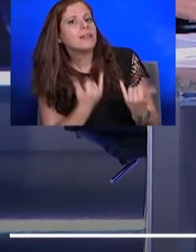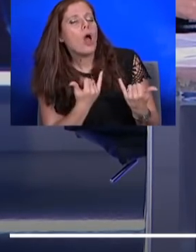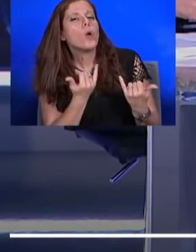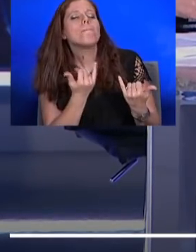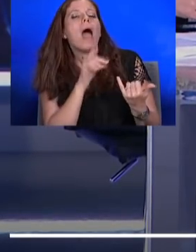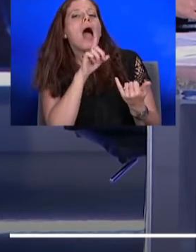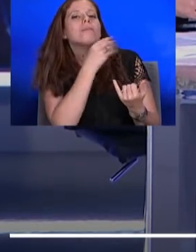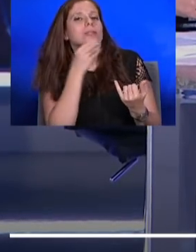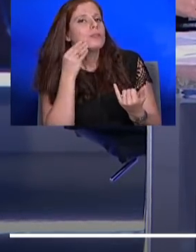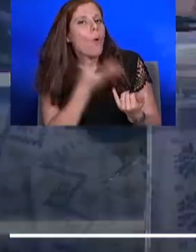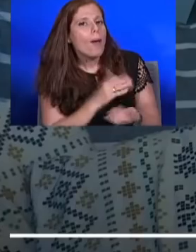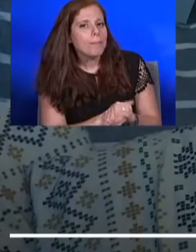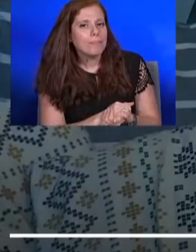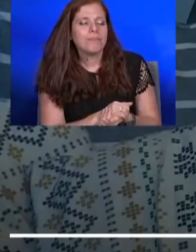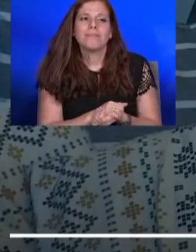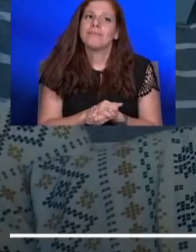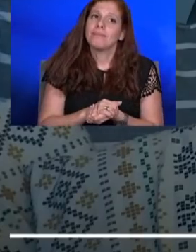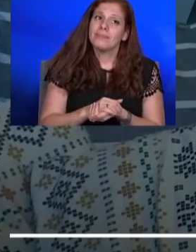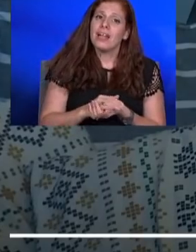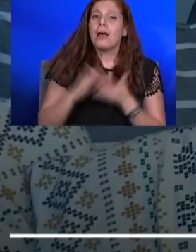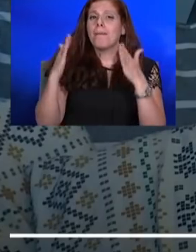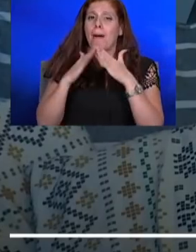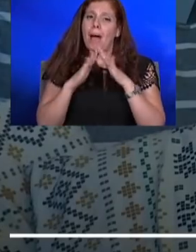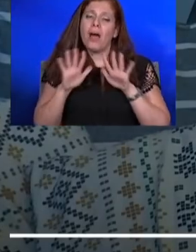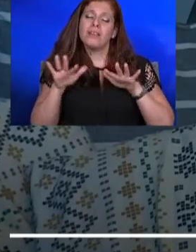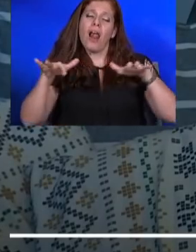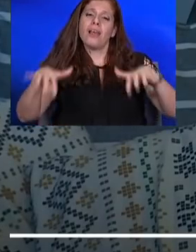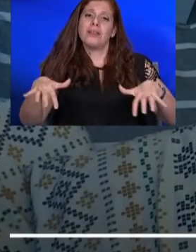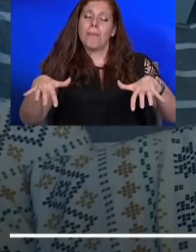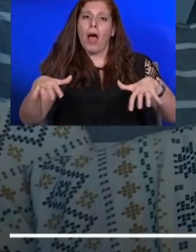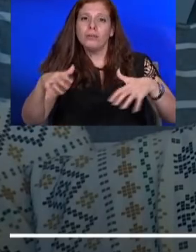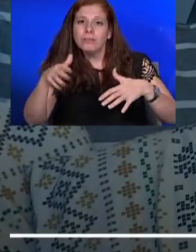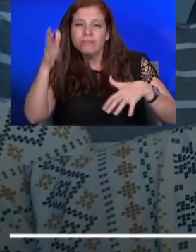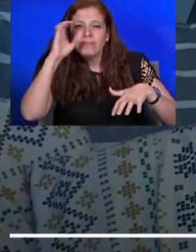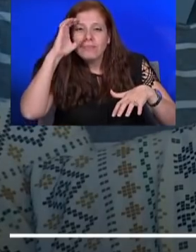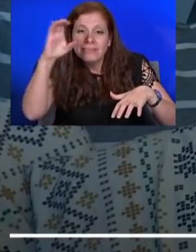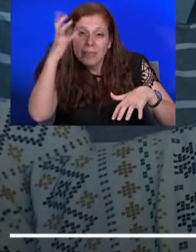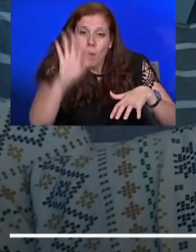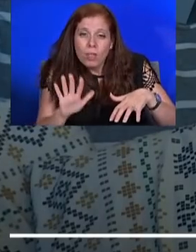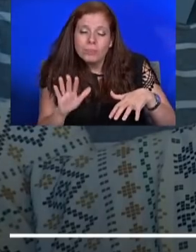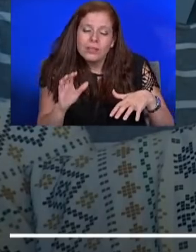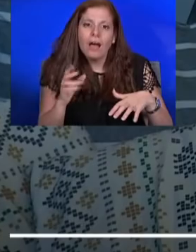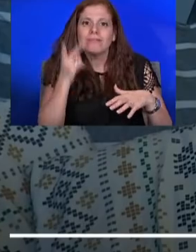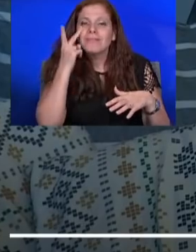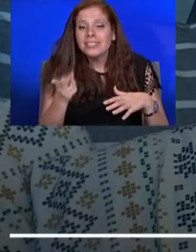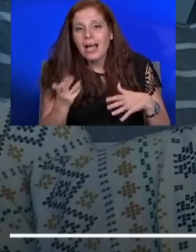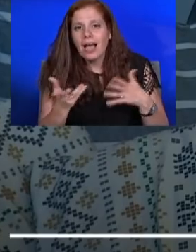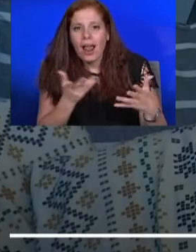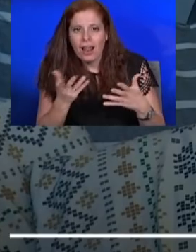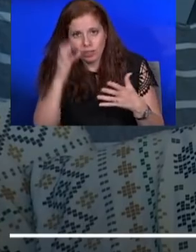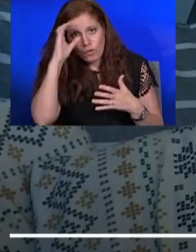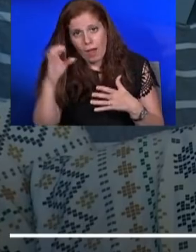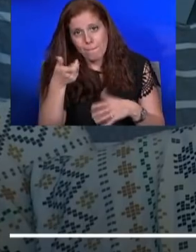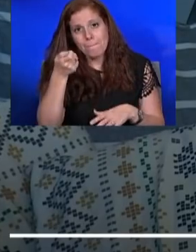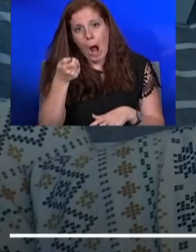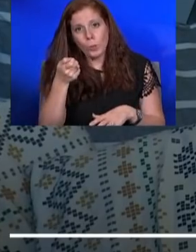על הספה, בבית, צמוד למסך, מסתכל בצופה בערוץ הכנסת, על